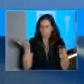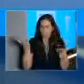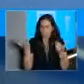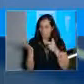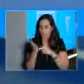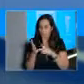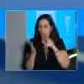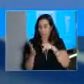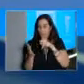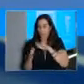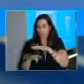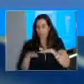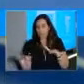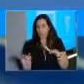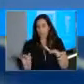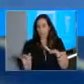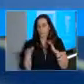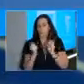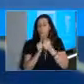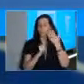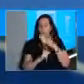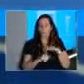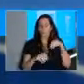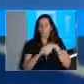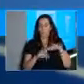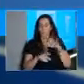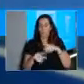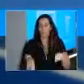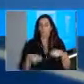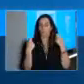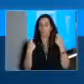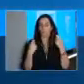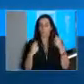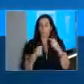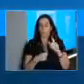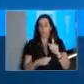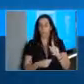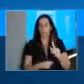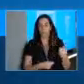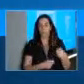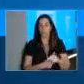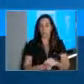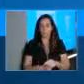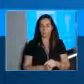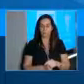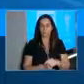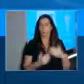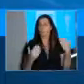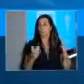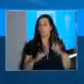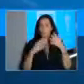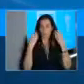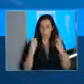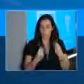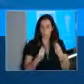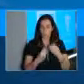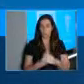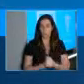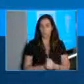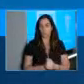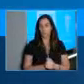אלה שיש להם ילדים או היו להם ילדים במערכת החינוך הממלכתי לבין אלה שלא. החדשות הטובות